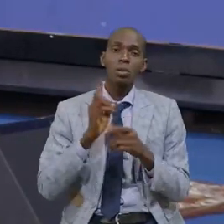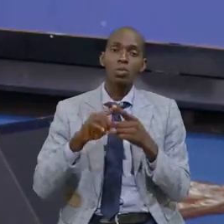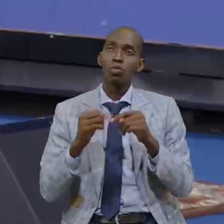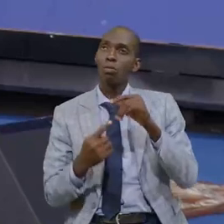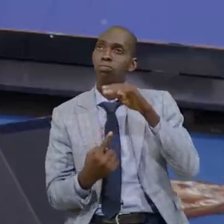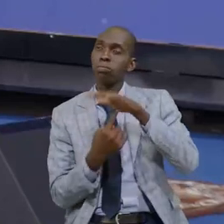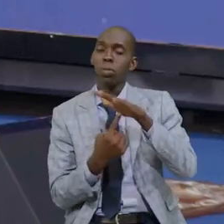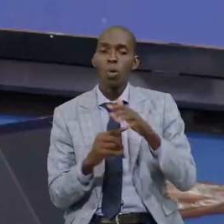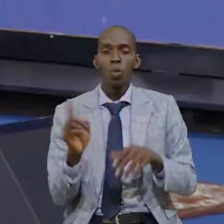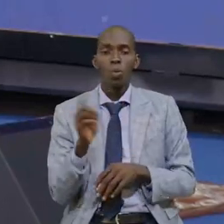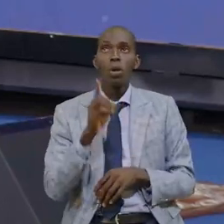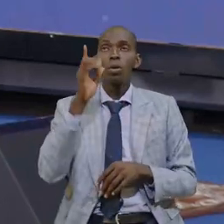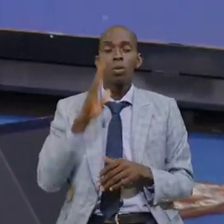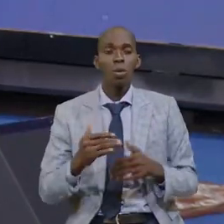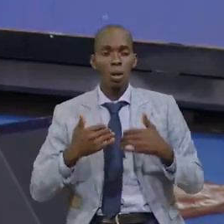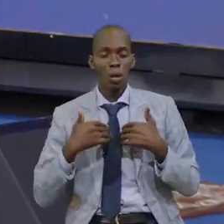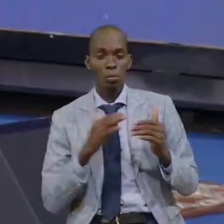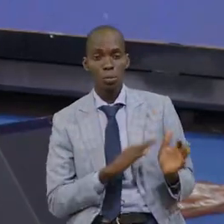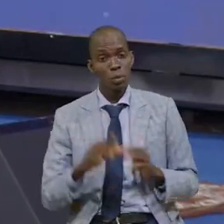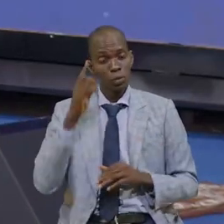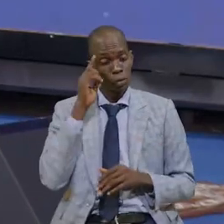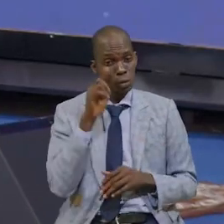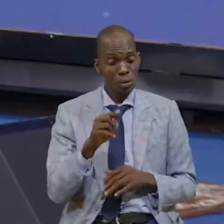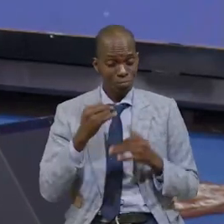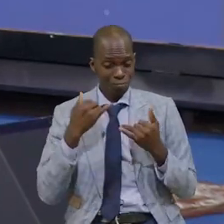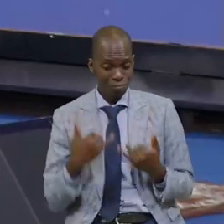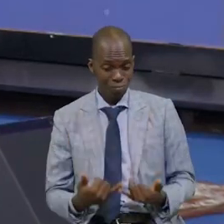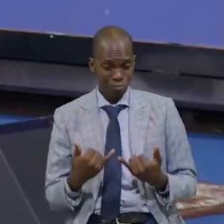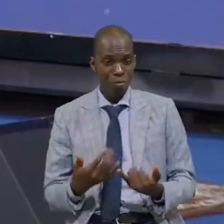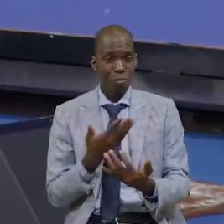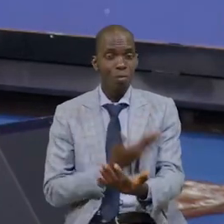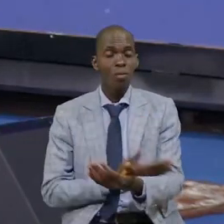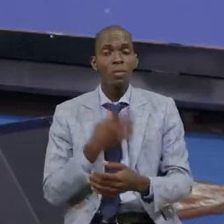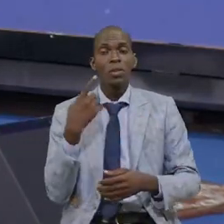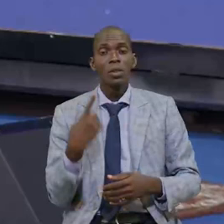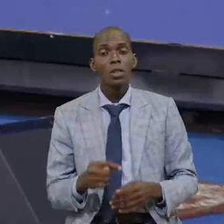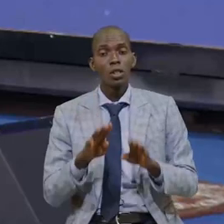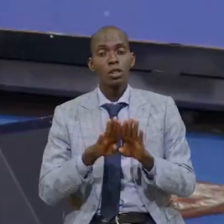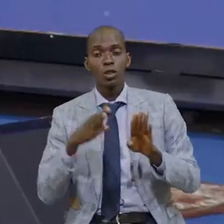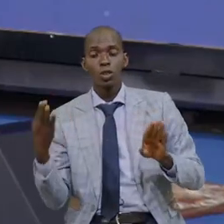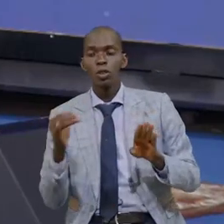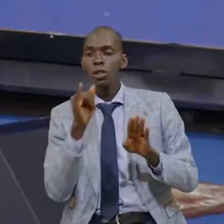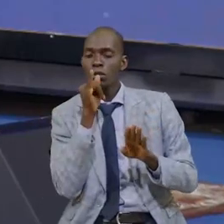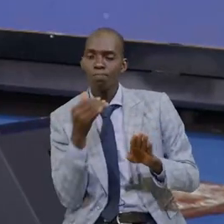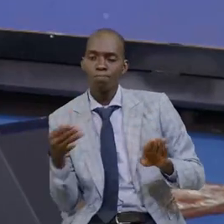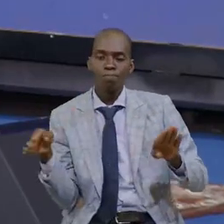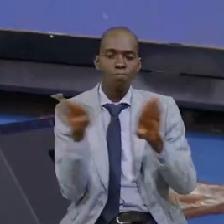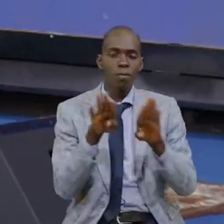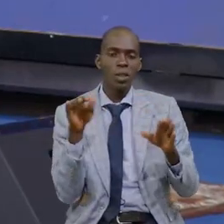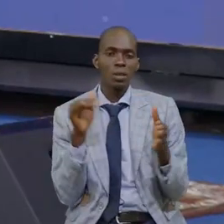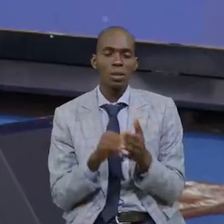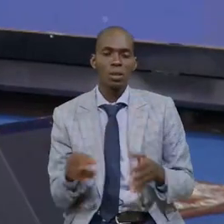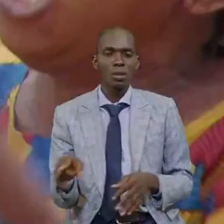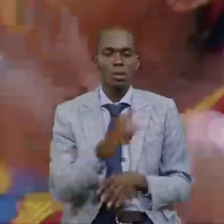d'arriver au sommet où Dieu a marqué pour toi. Ce matin, la porte est fermée contre